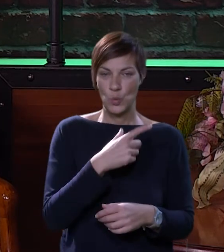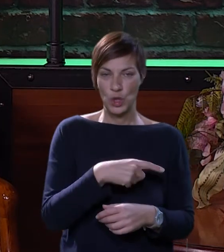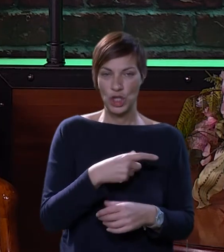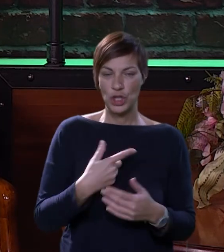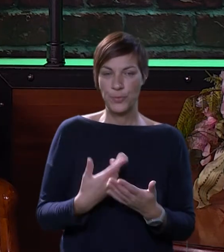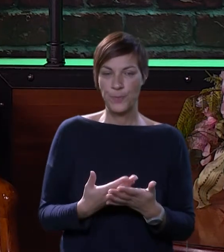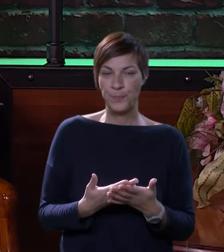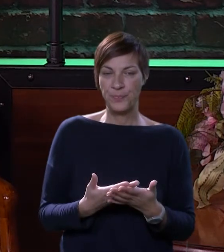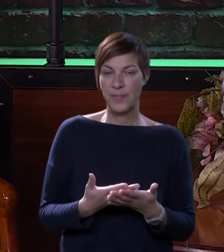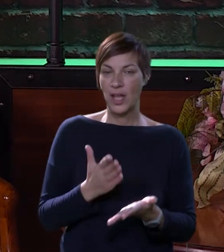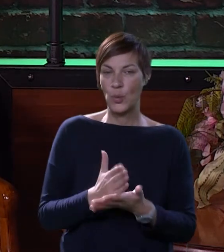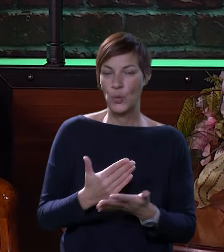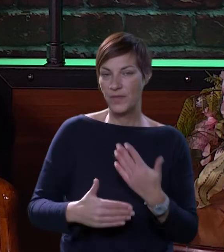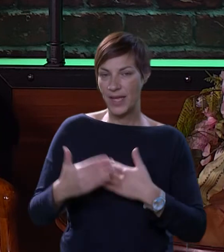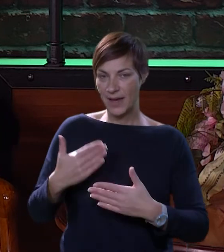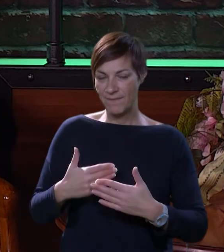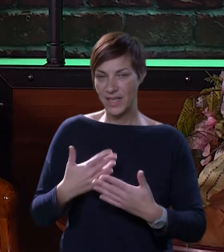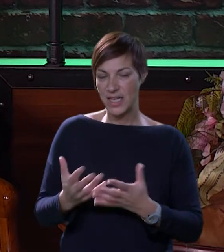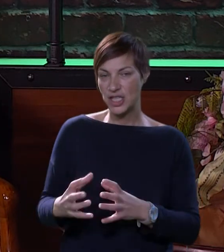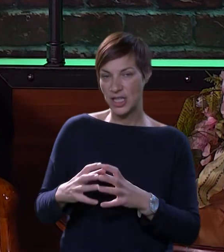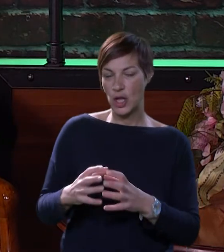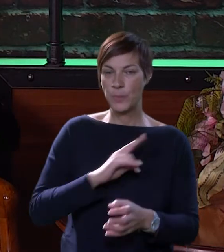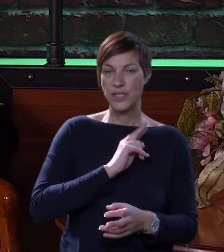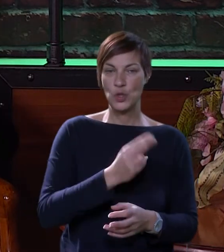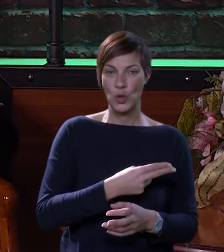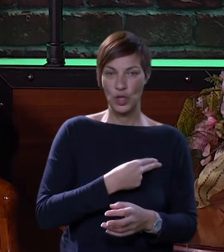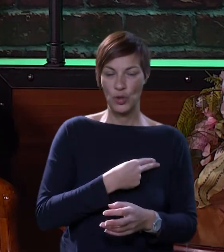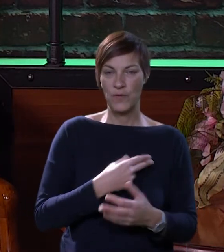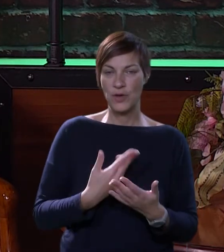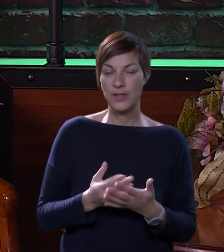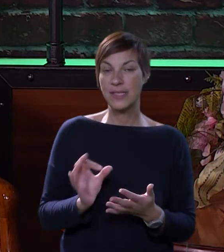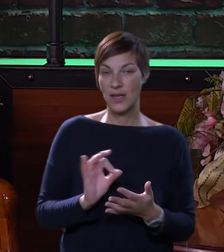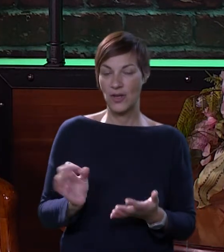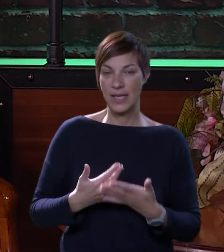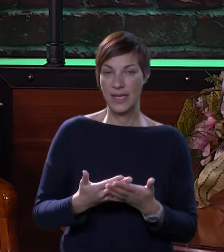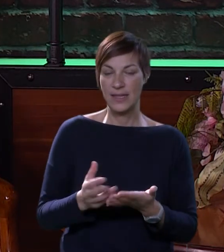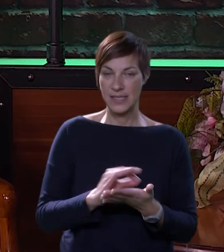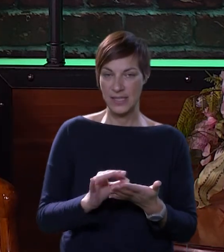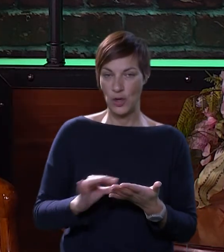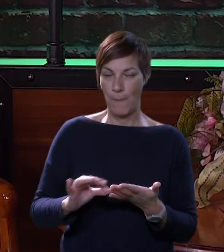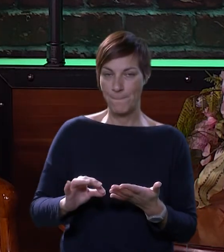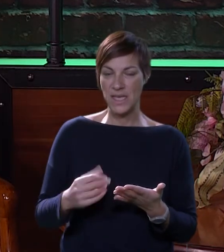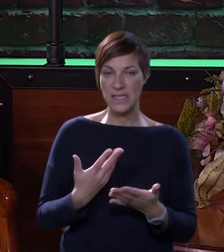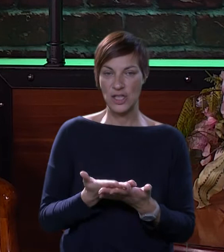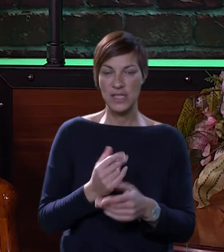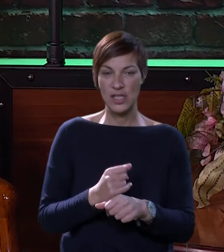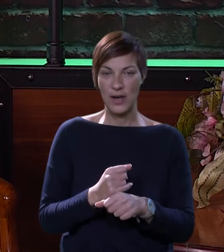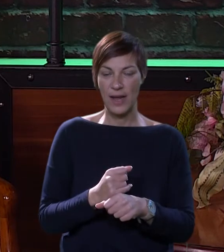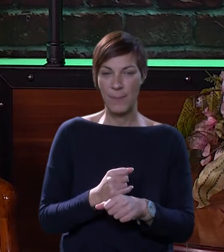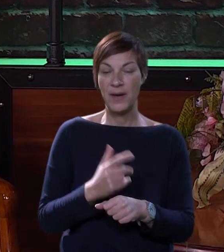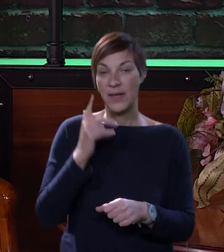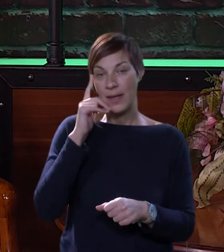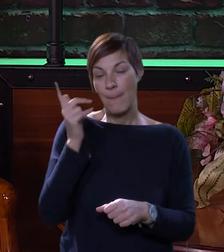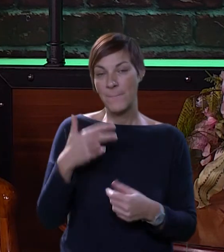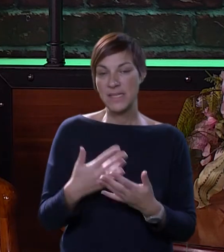drugu osobu. Tako da nekako uvijek vraćati tu lopticu odgovornosti. Ok, ti si to pisao, ti si to napravio.